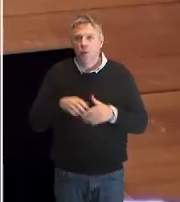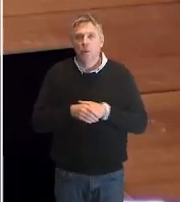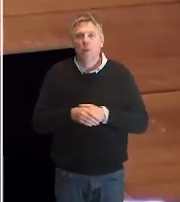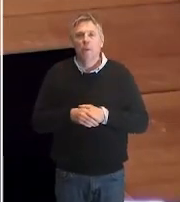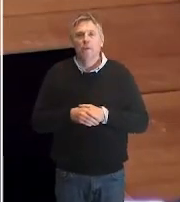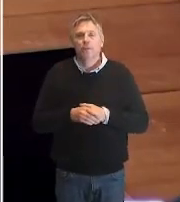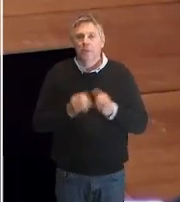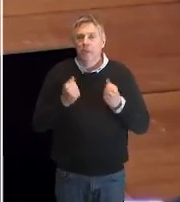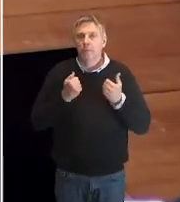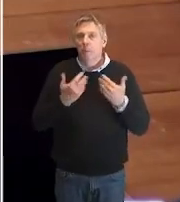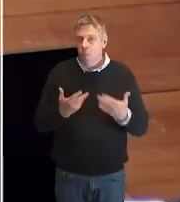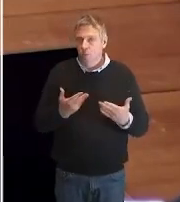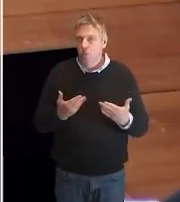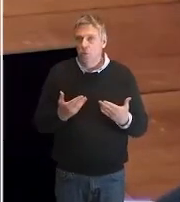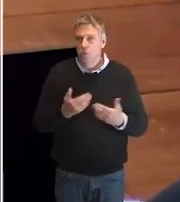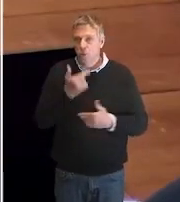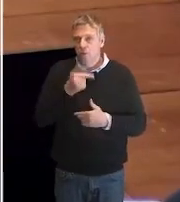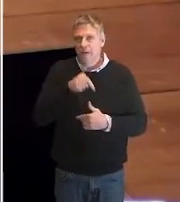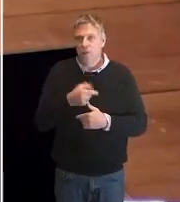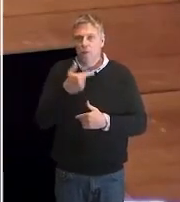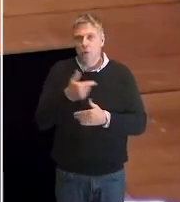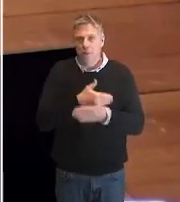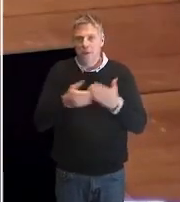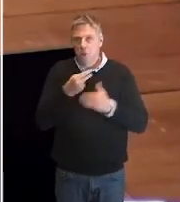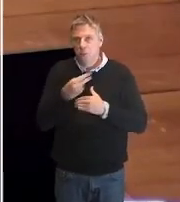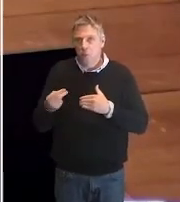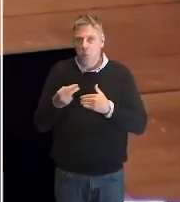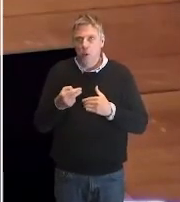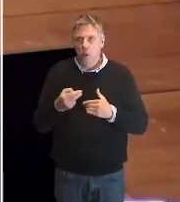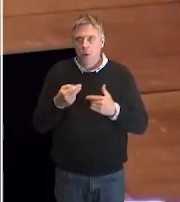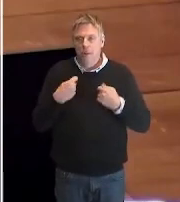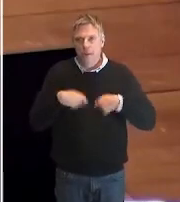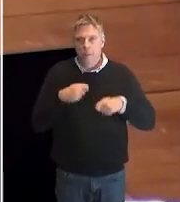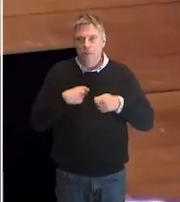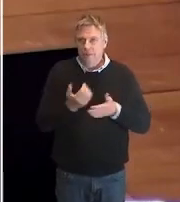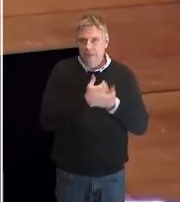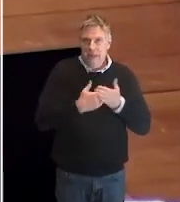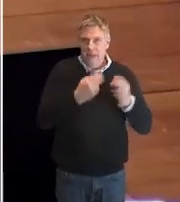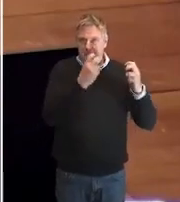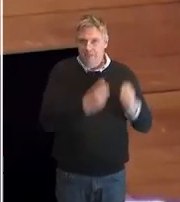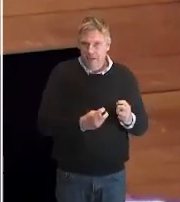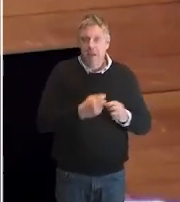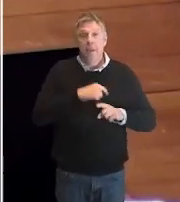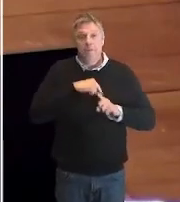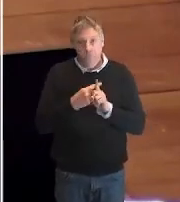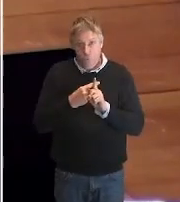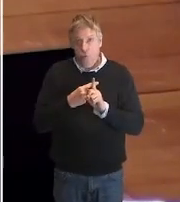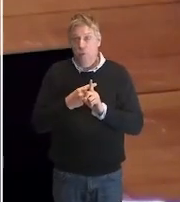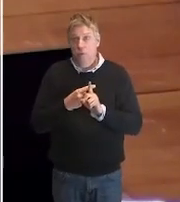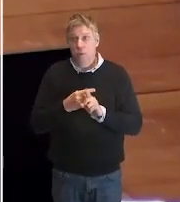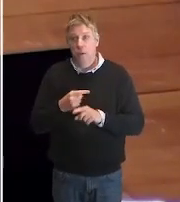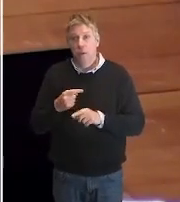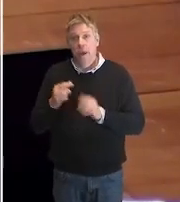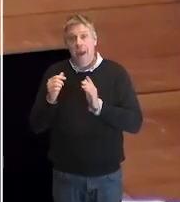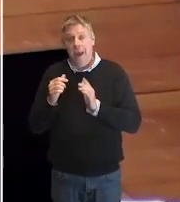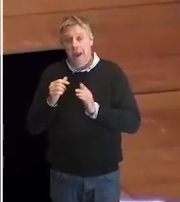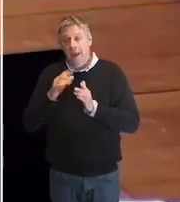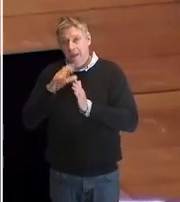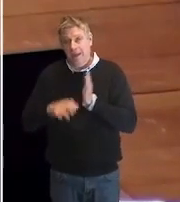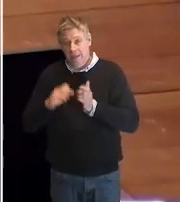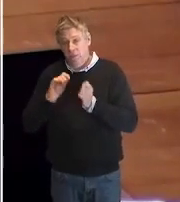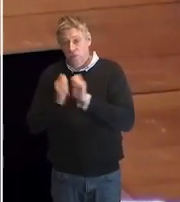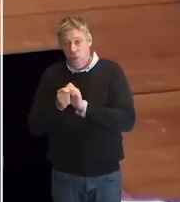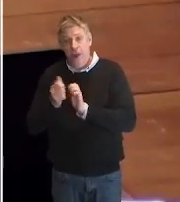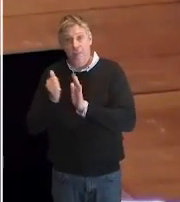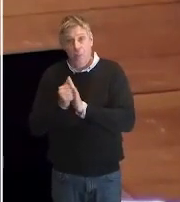de diminuer de 2,2 millions d'euros les dépenses de frais de personnel, et également l'amendement 14, qui lui